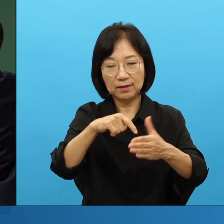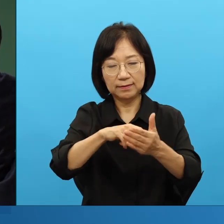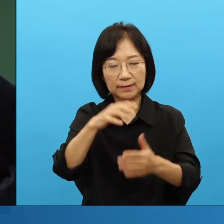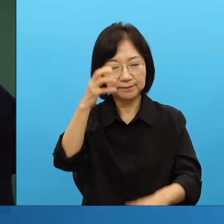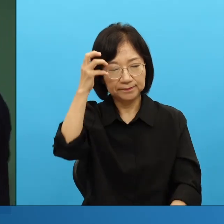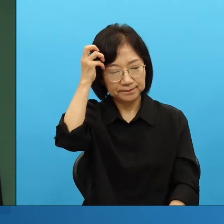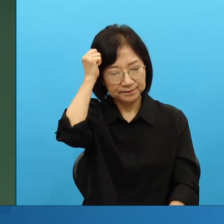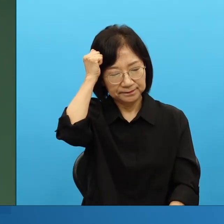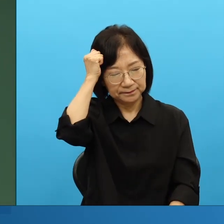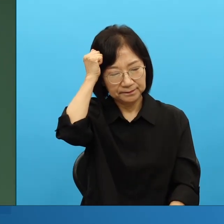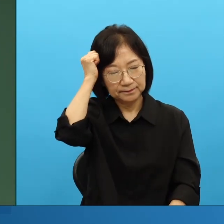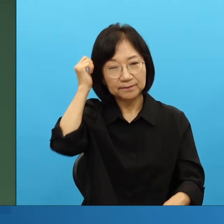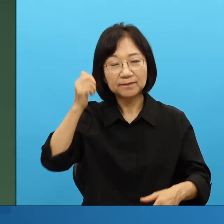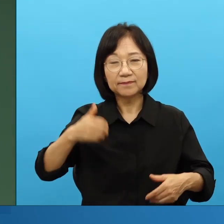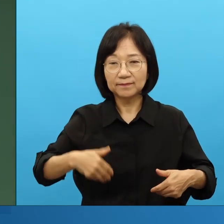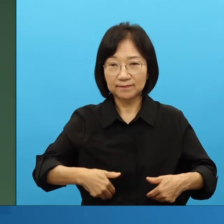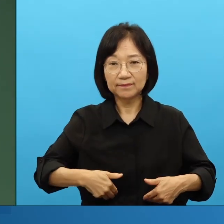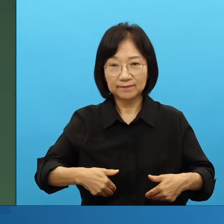我们应该装在心里。